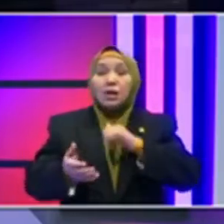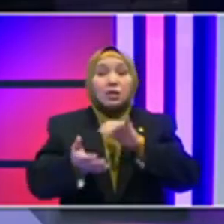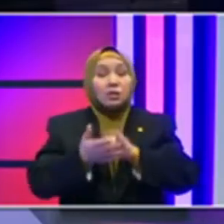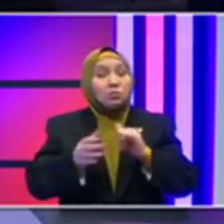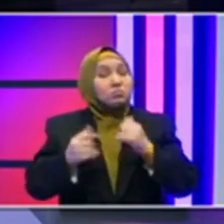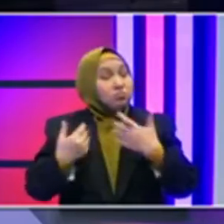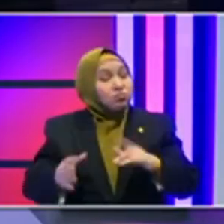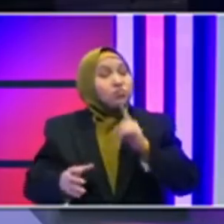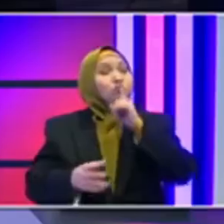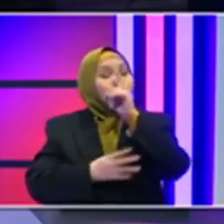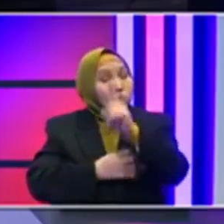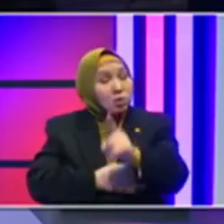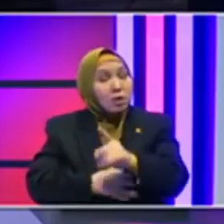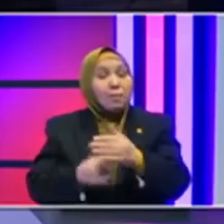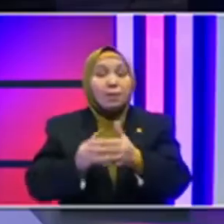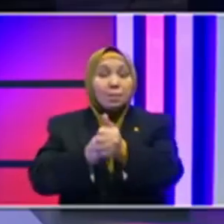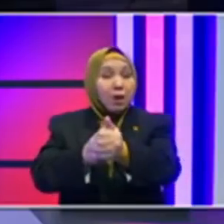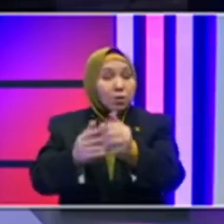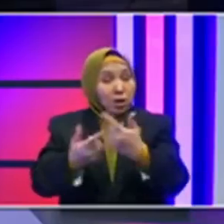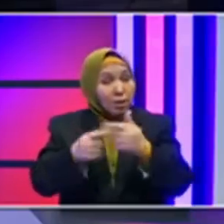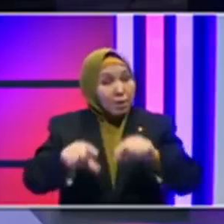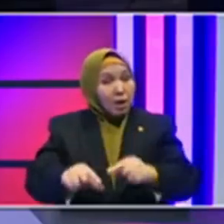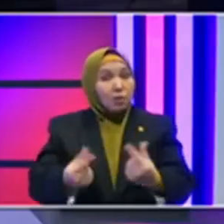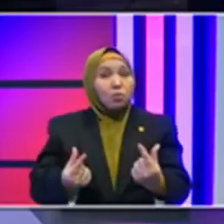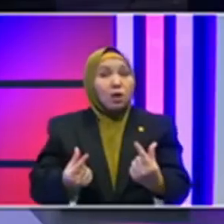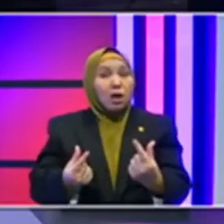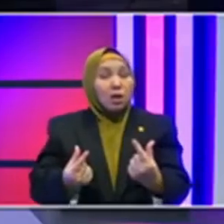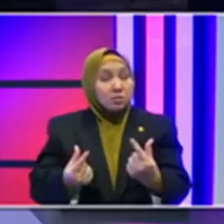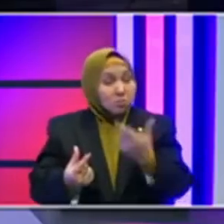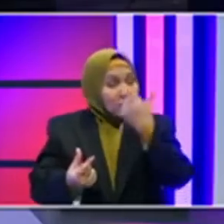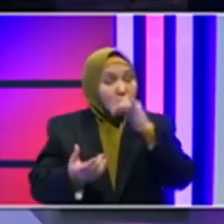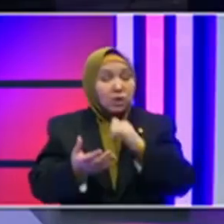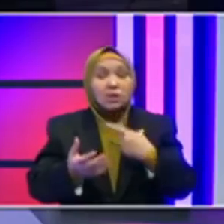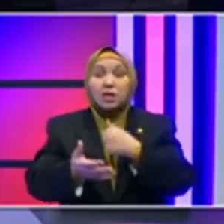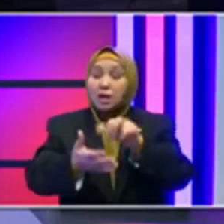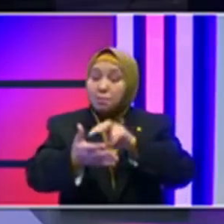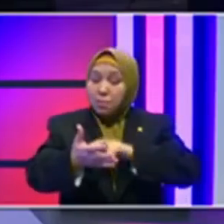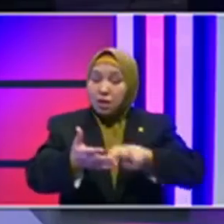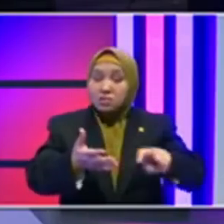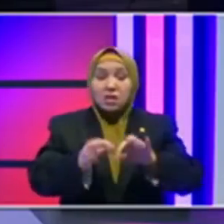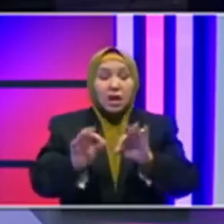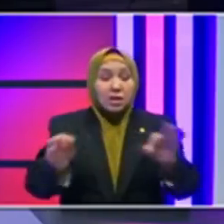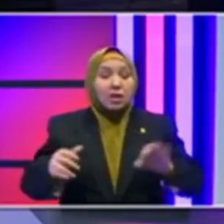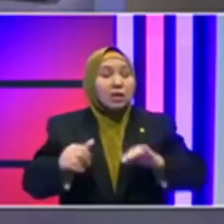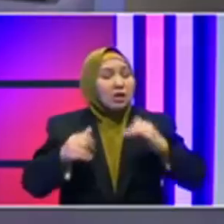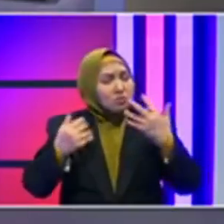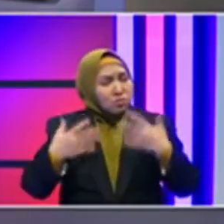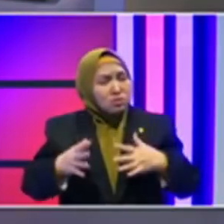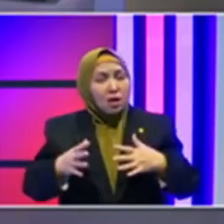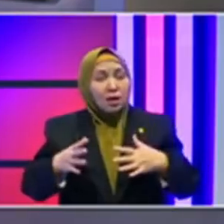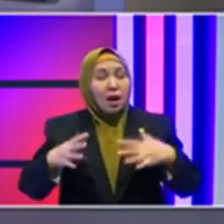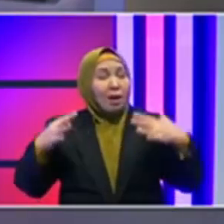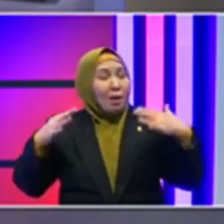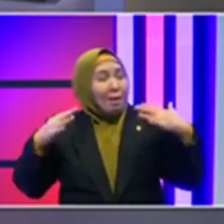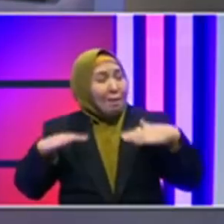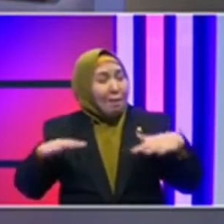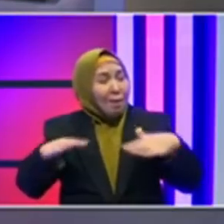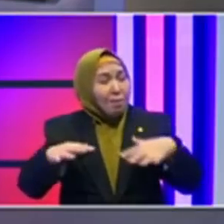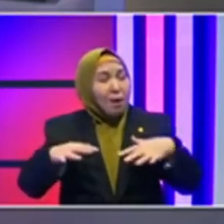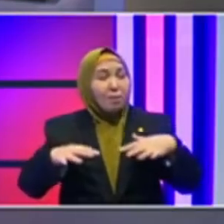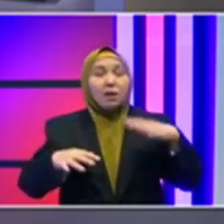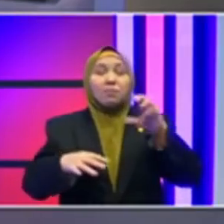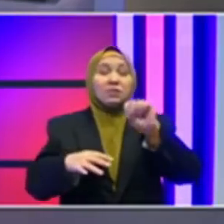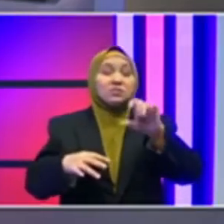daripada panduan daripada Alquran semuanya kita nak Baca ayat yang pernah menggegarkan Sayyidina Umar